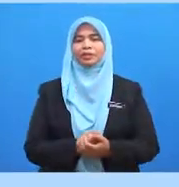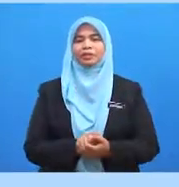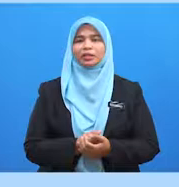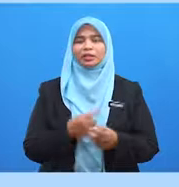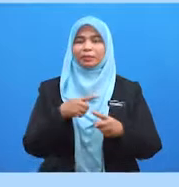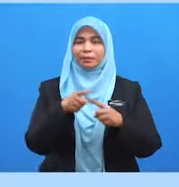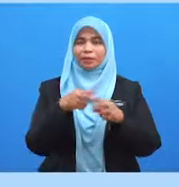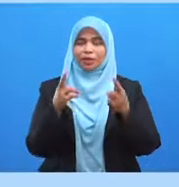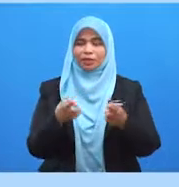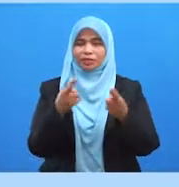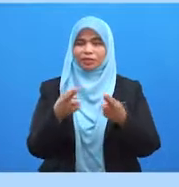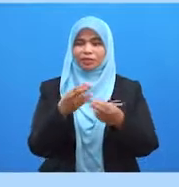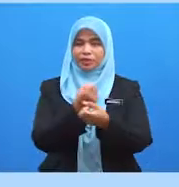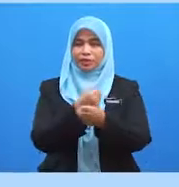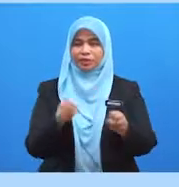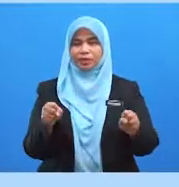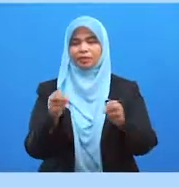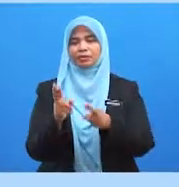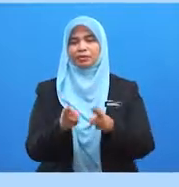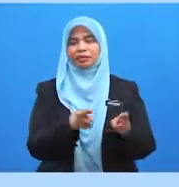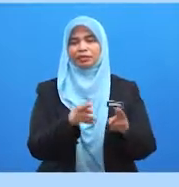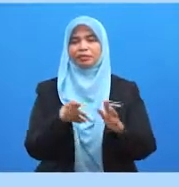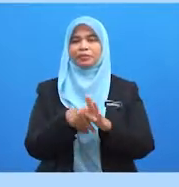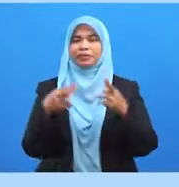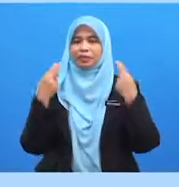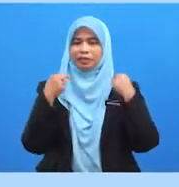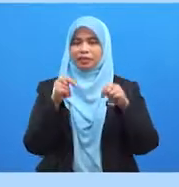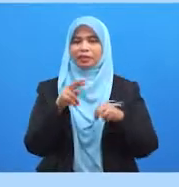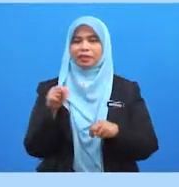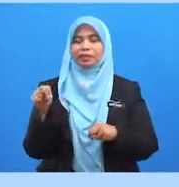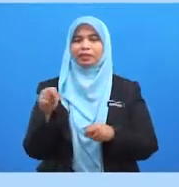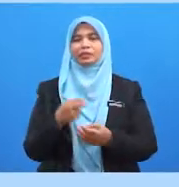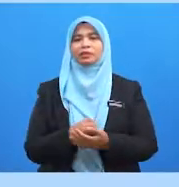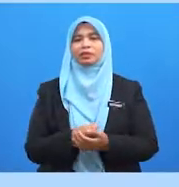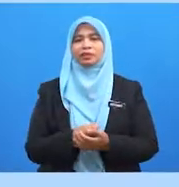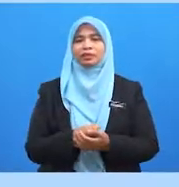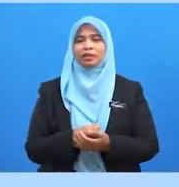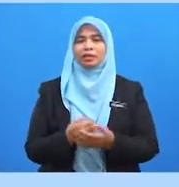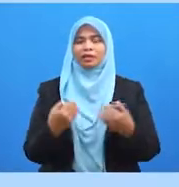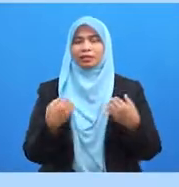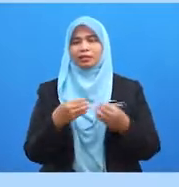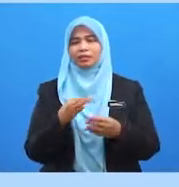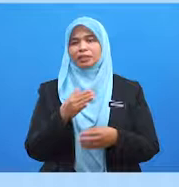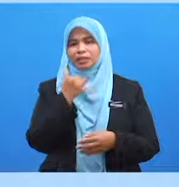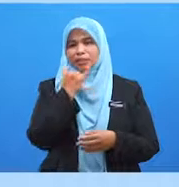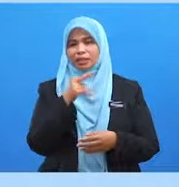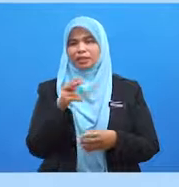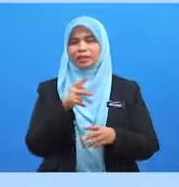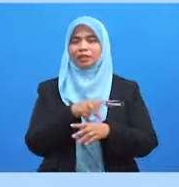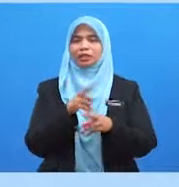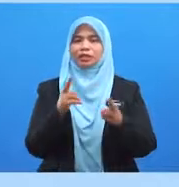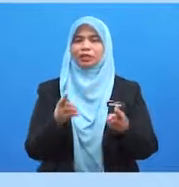Apabila usahawan menyediakan rancangan perniagaan, sebarang kesilapan ketika